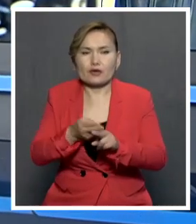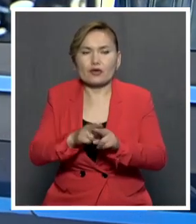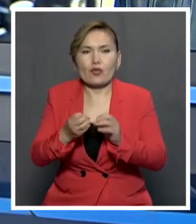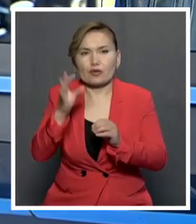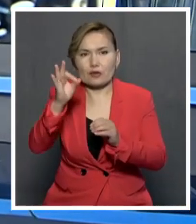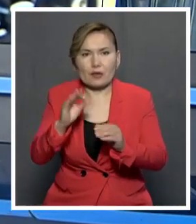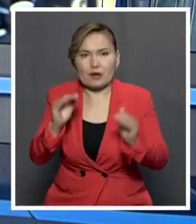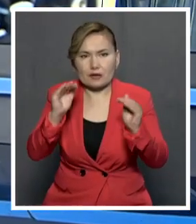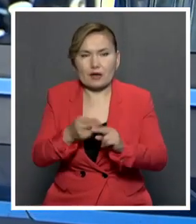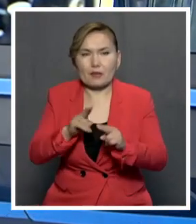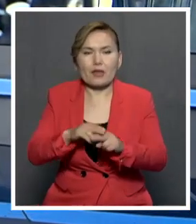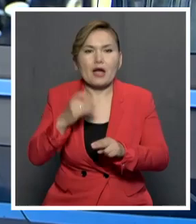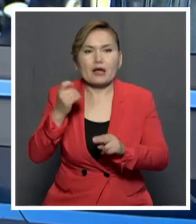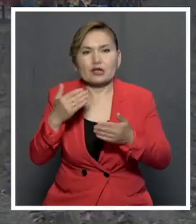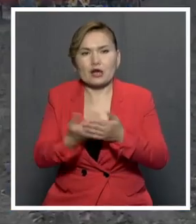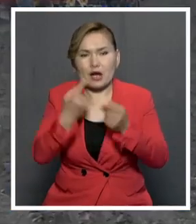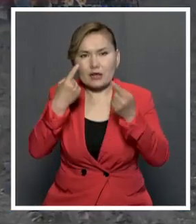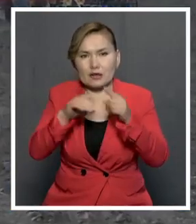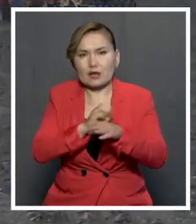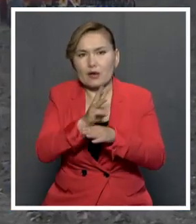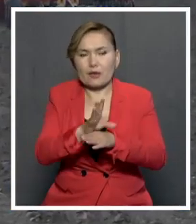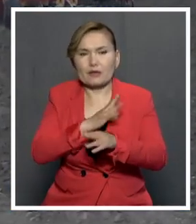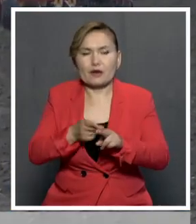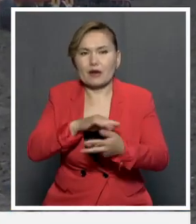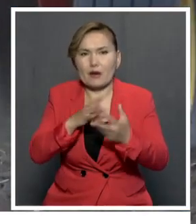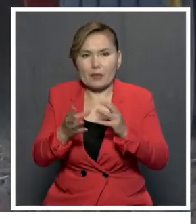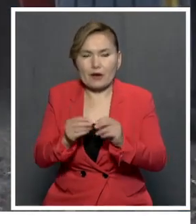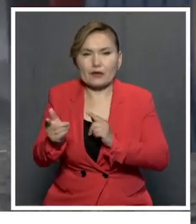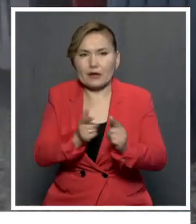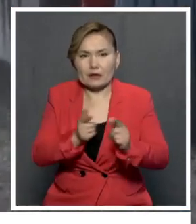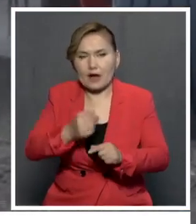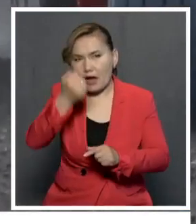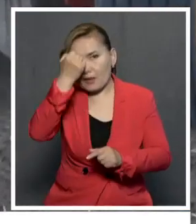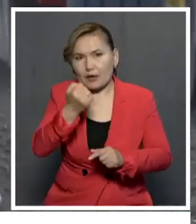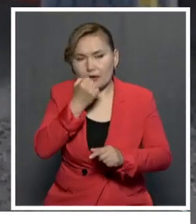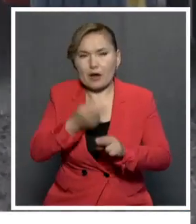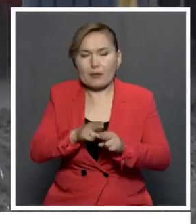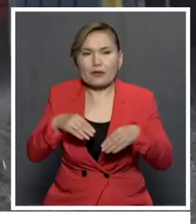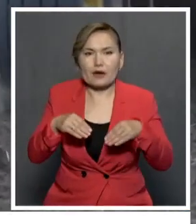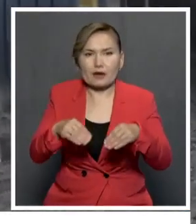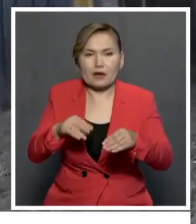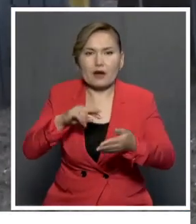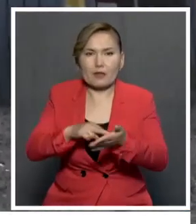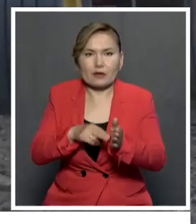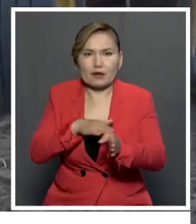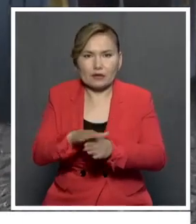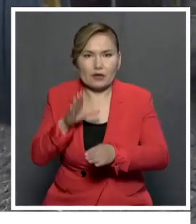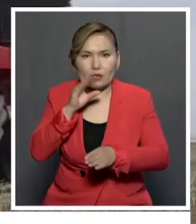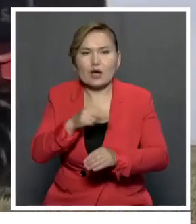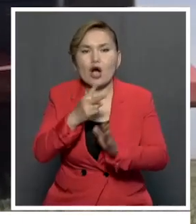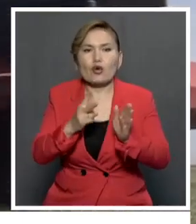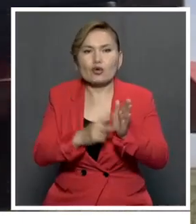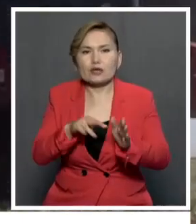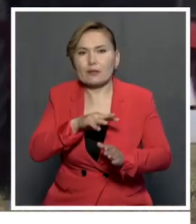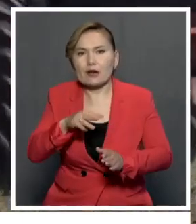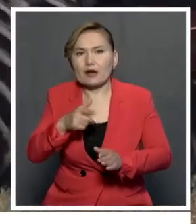Оның үстіне диқандар жаңа техникаларға қол жеткізді. Құрал сайманы сай болғанның арқасында егіз науқаны ойдағыдай жүріп жатыр. 17